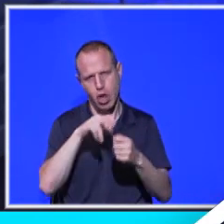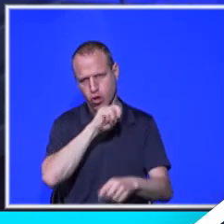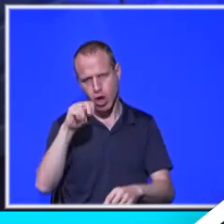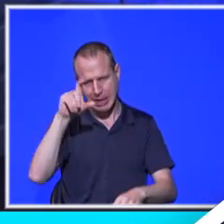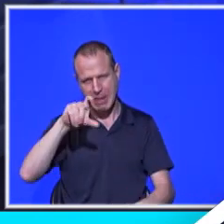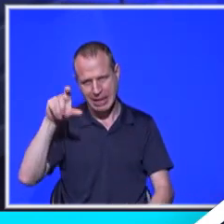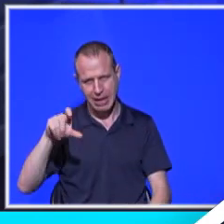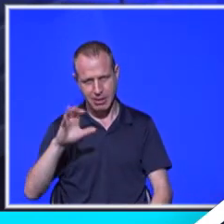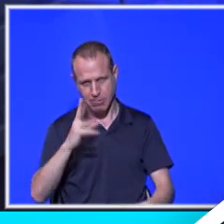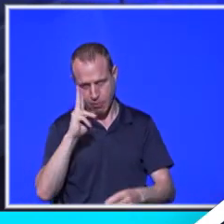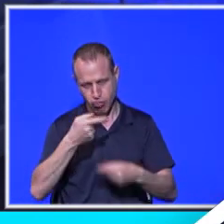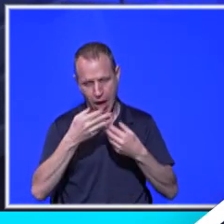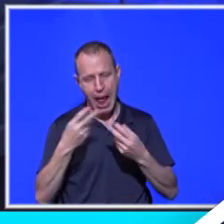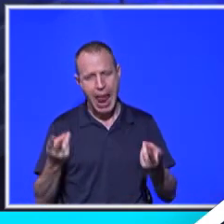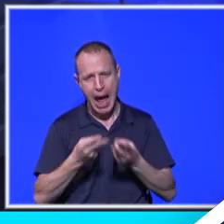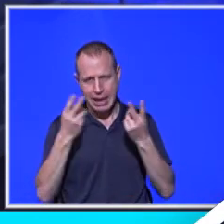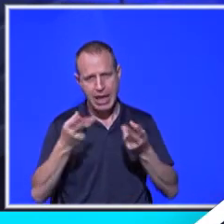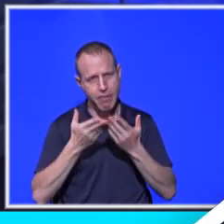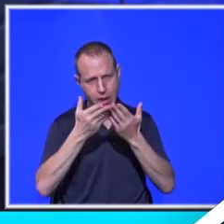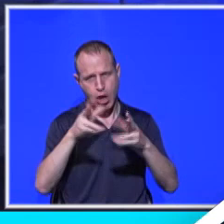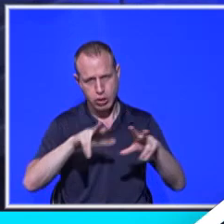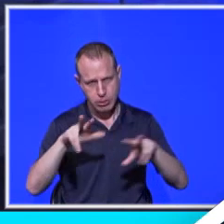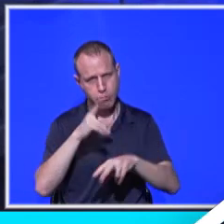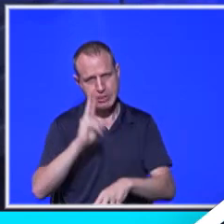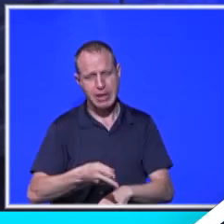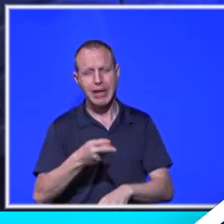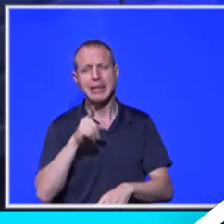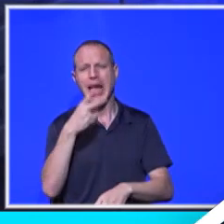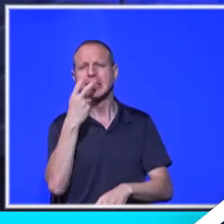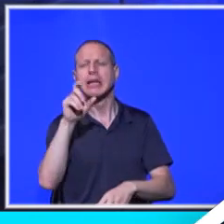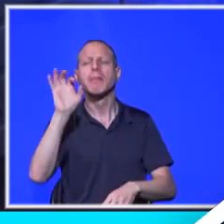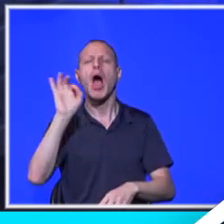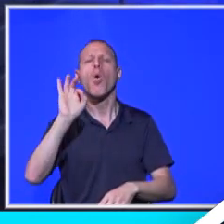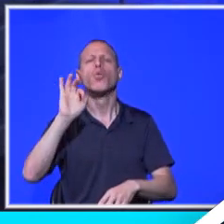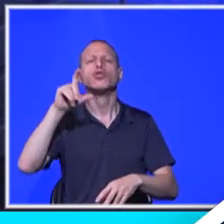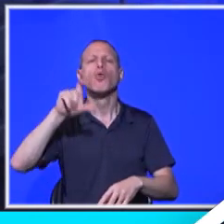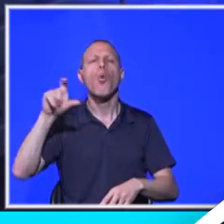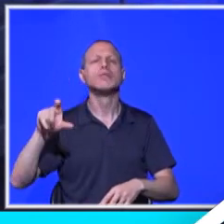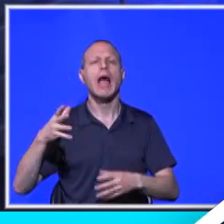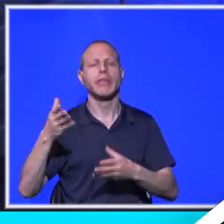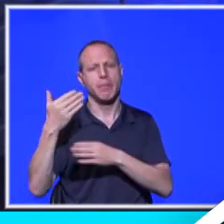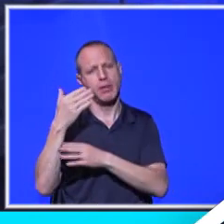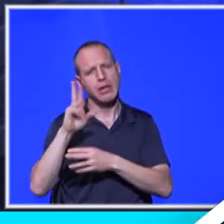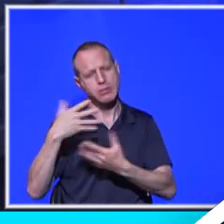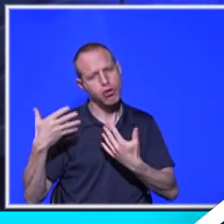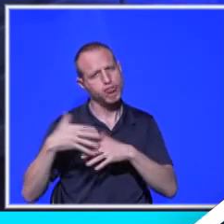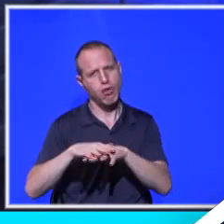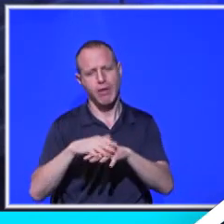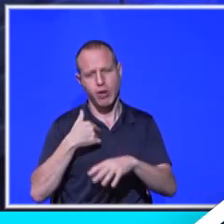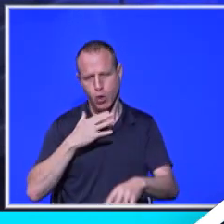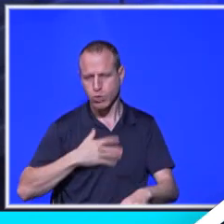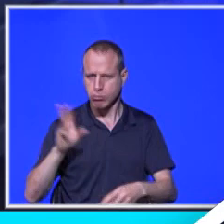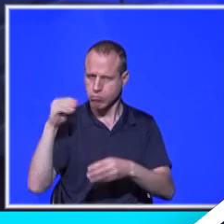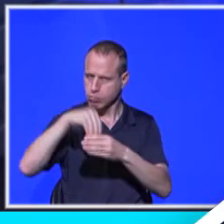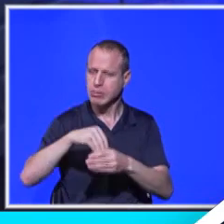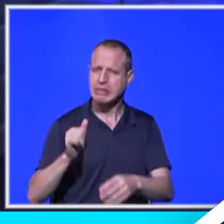אם אפשר להקל ולעזור לציבור, צריך, מה זה? 20% מאוכלוסיית המדינה, וצריך לשלב. אני רוצה שישרתו בצבא, ואם לא